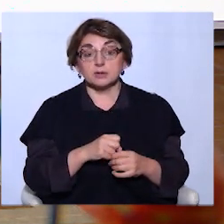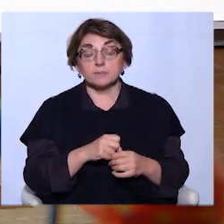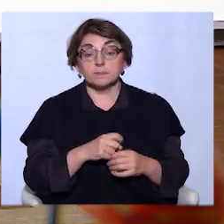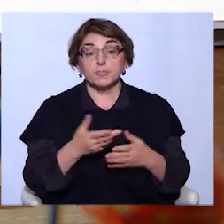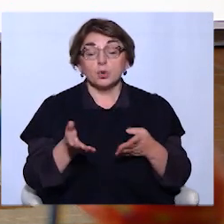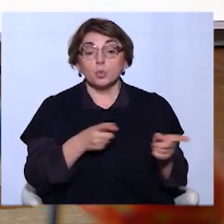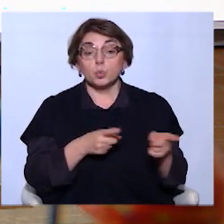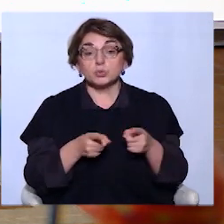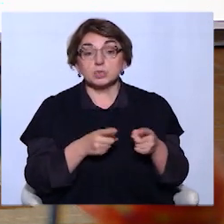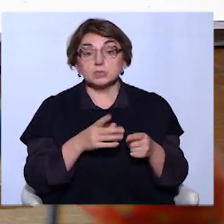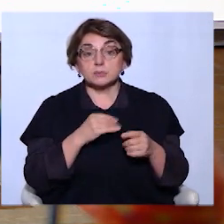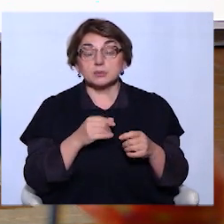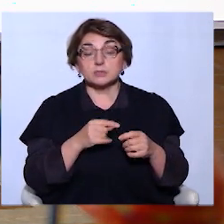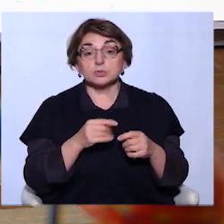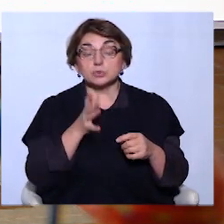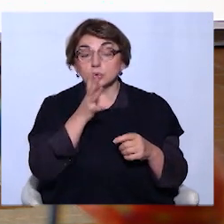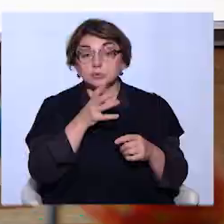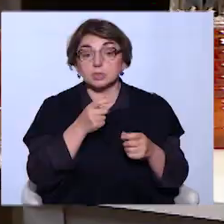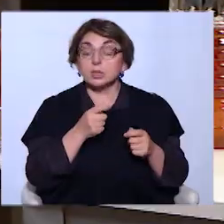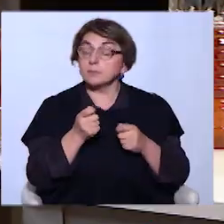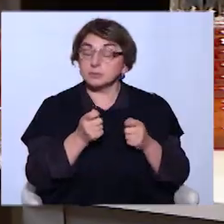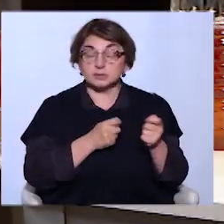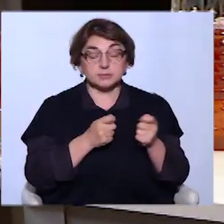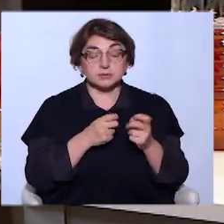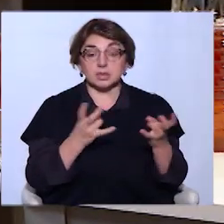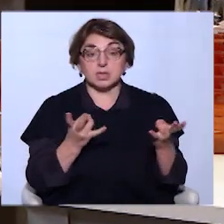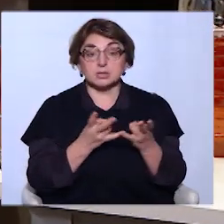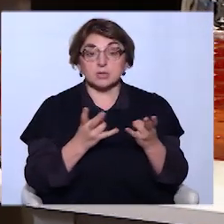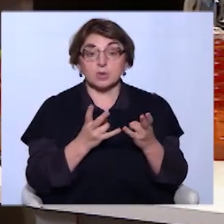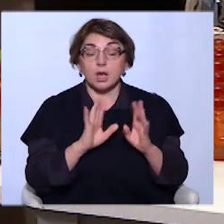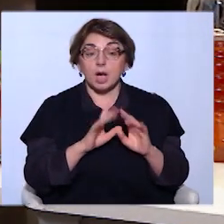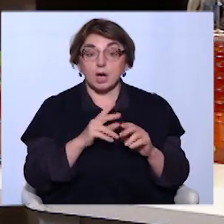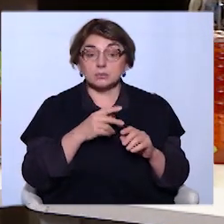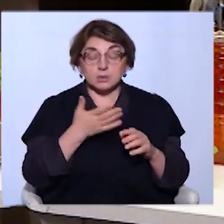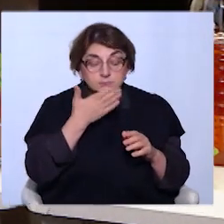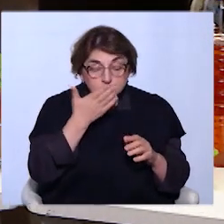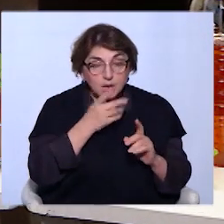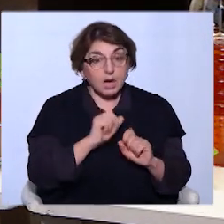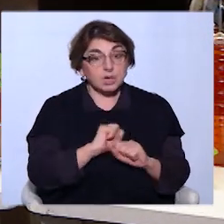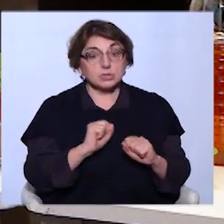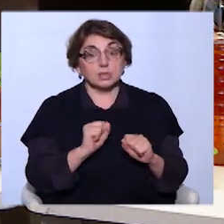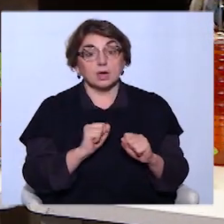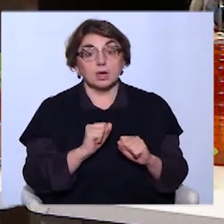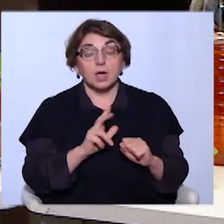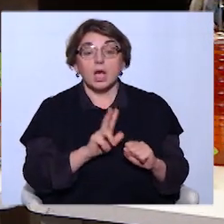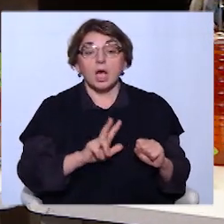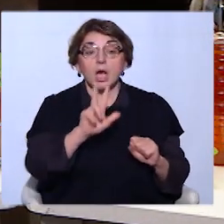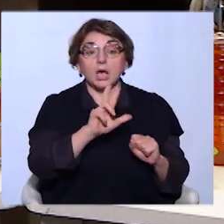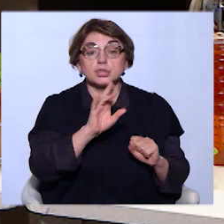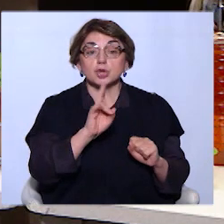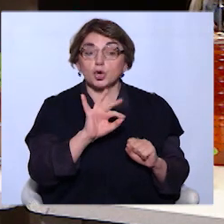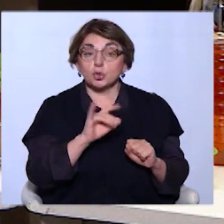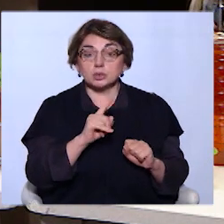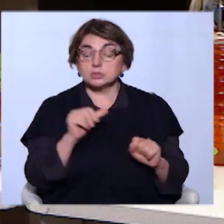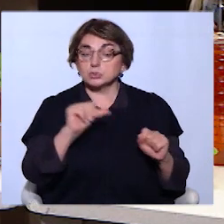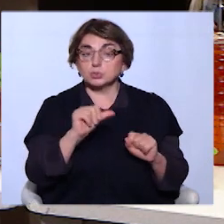მჟავებთან ურთიერთობის დროს სიფრთხილე გმართებს, არ უნდა დავყნოსოთ, მაგალითად ჰ-ქლორი მბოლავი